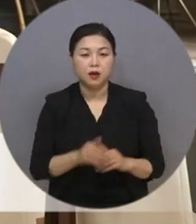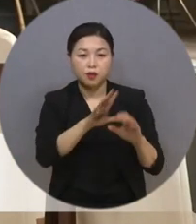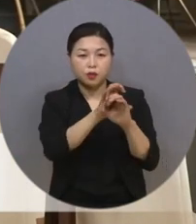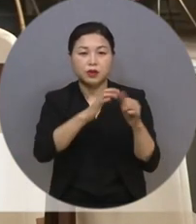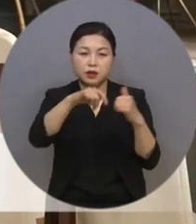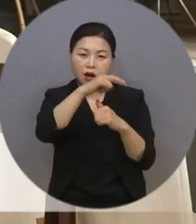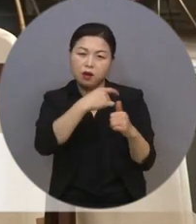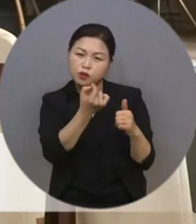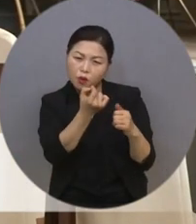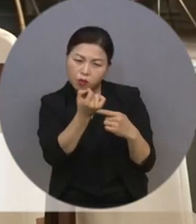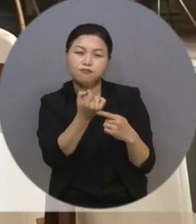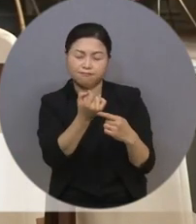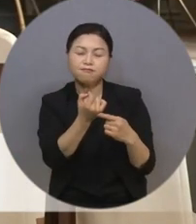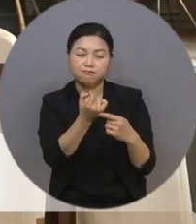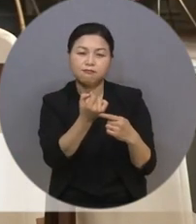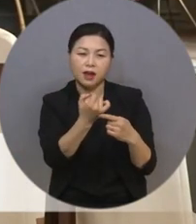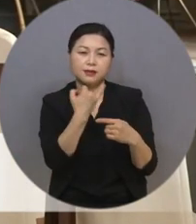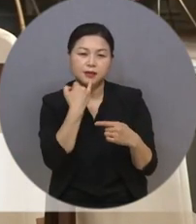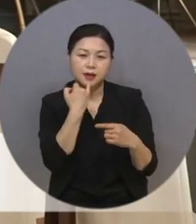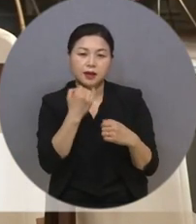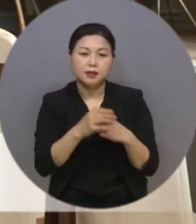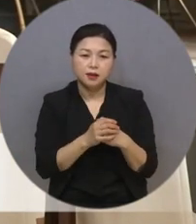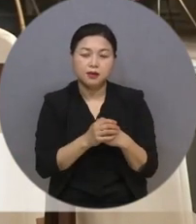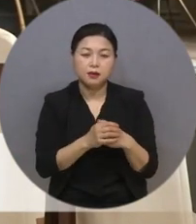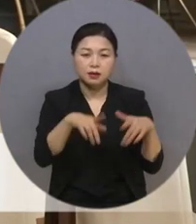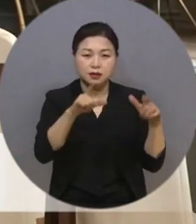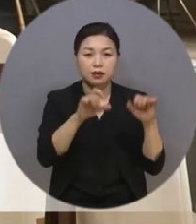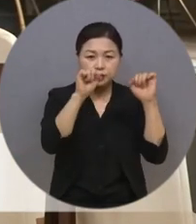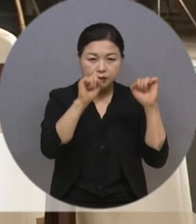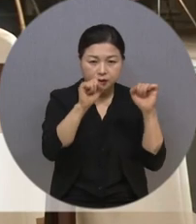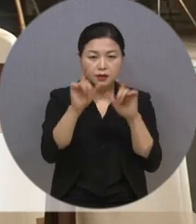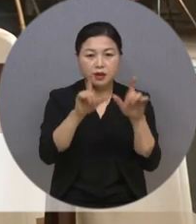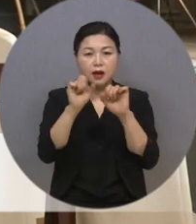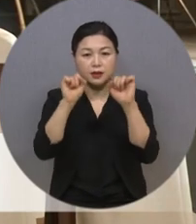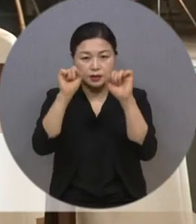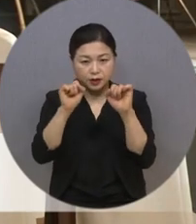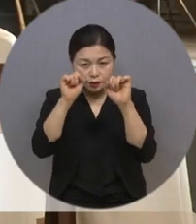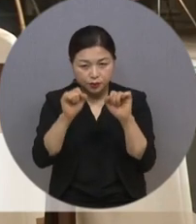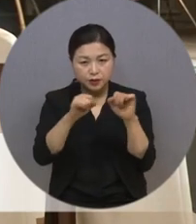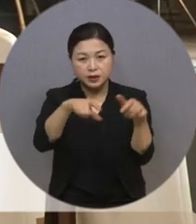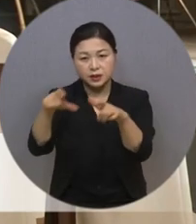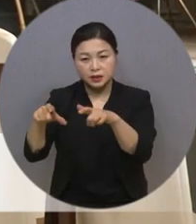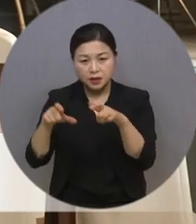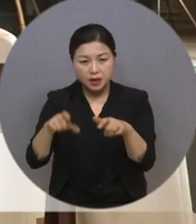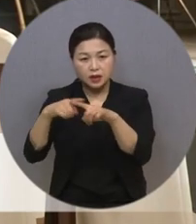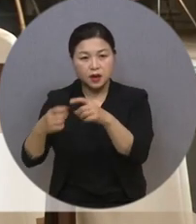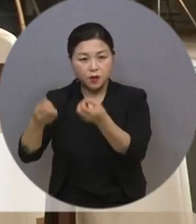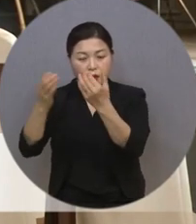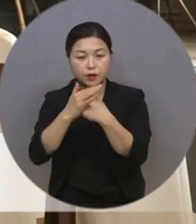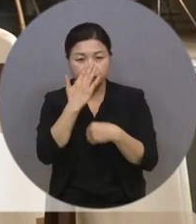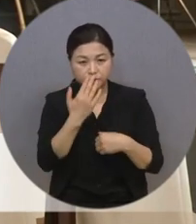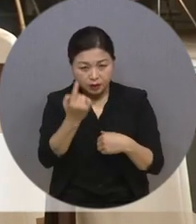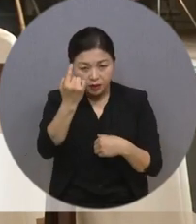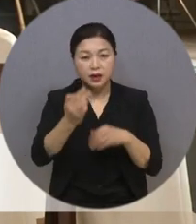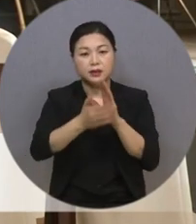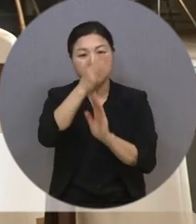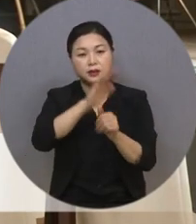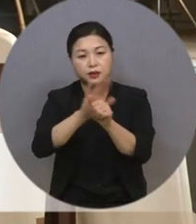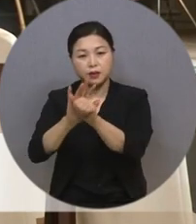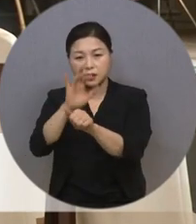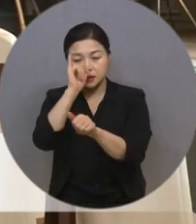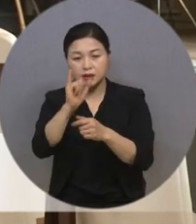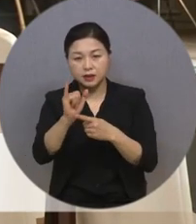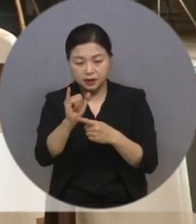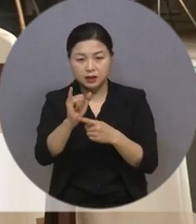도민체전 생활체육대회 3개씩 원체육대회 하며 그리고 순천시에서 지원하는